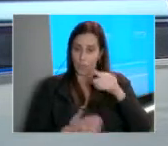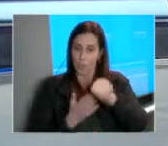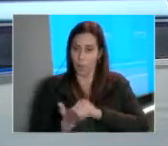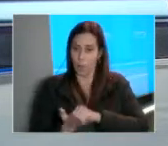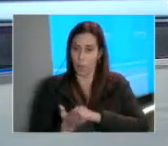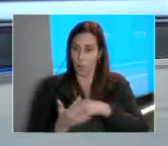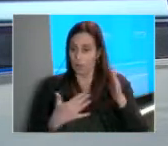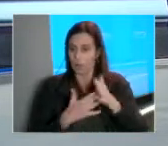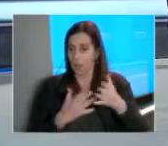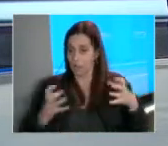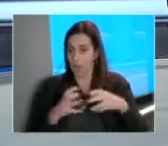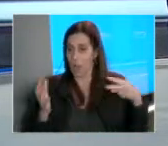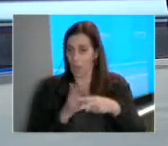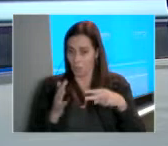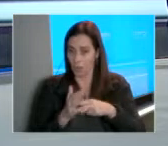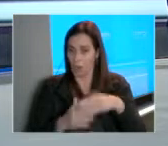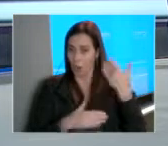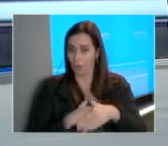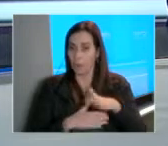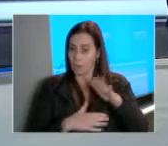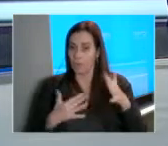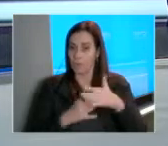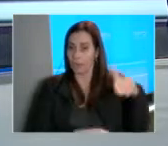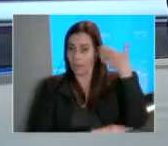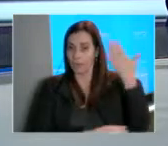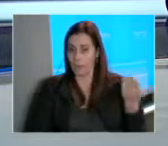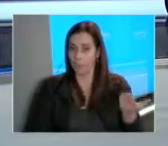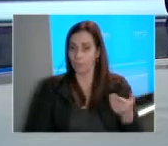בדוח חברת החשמל האחרון, וגם מבקר